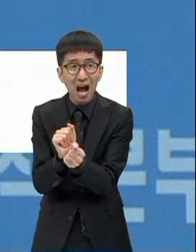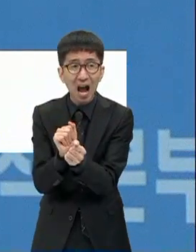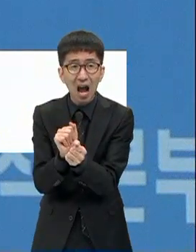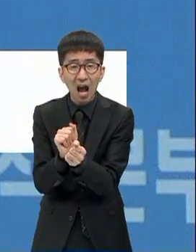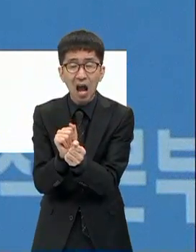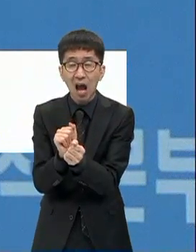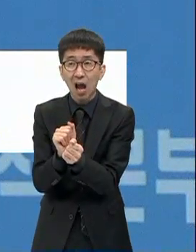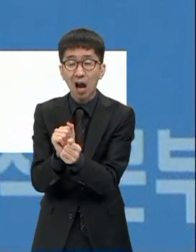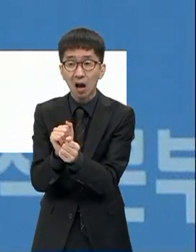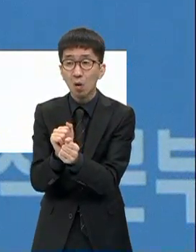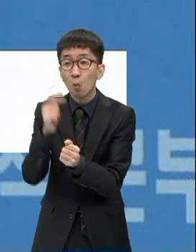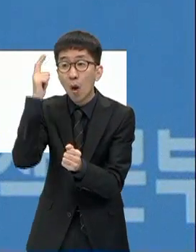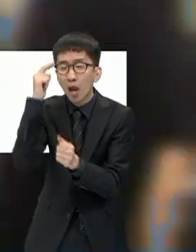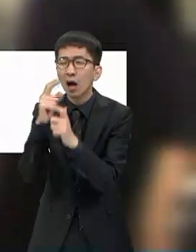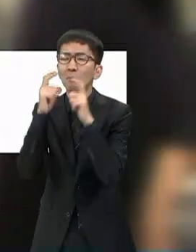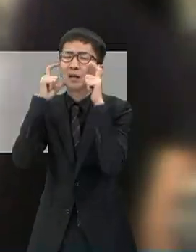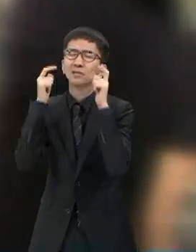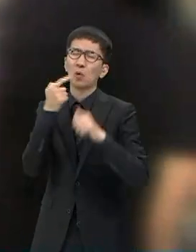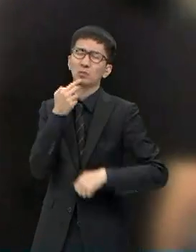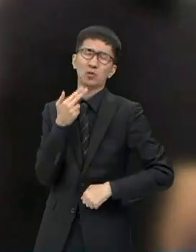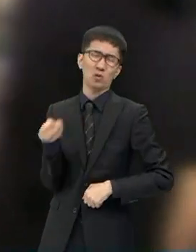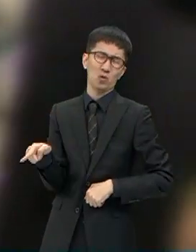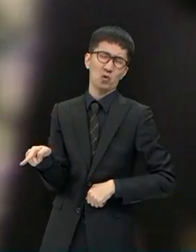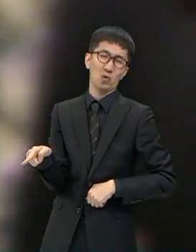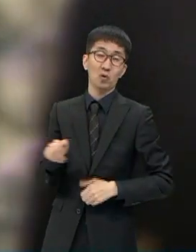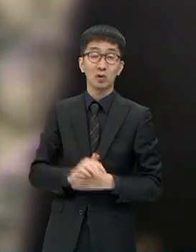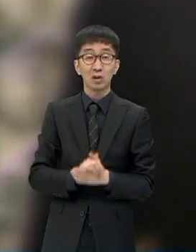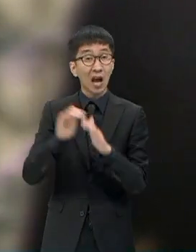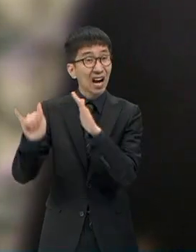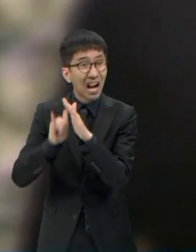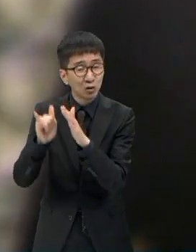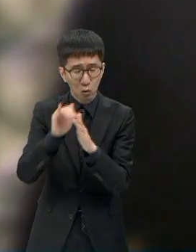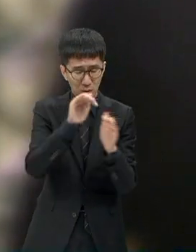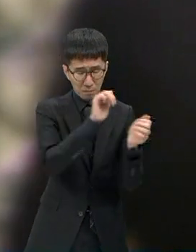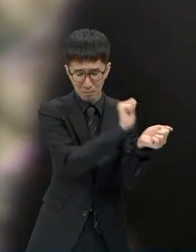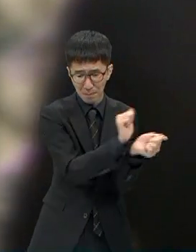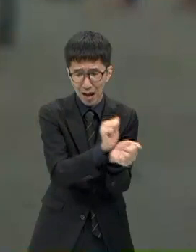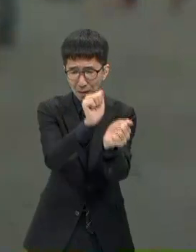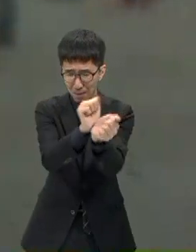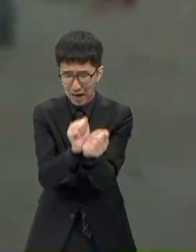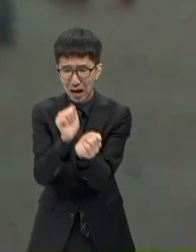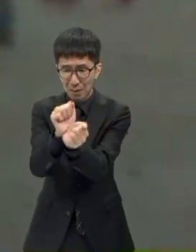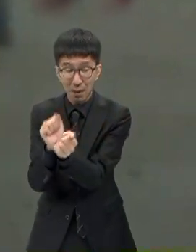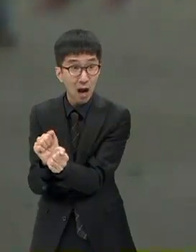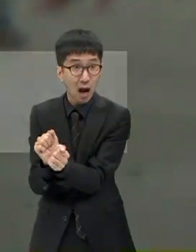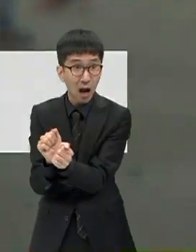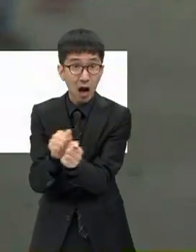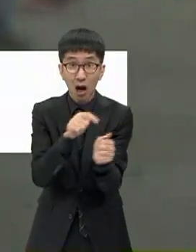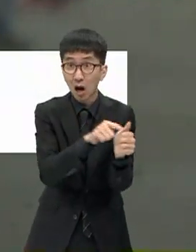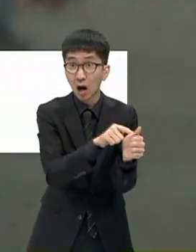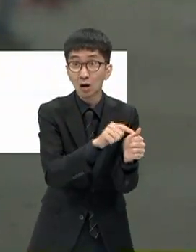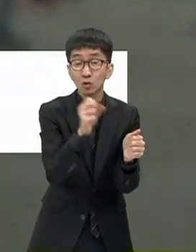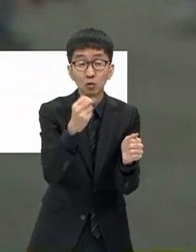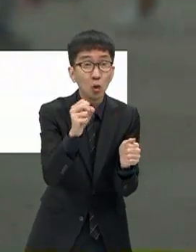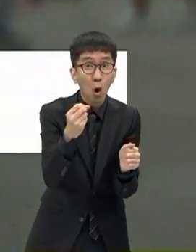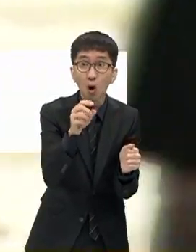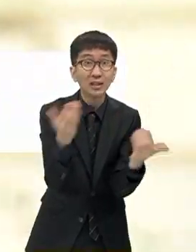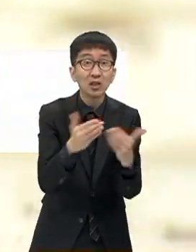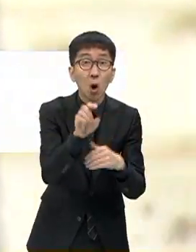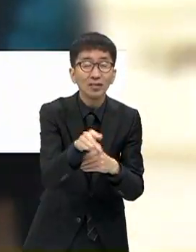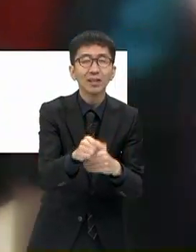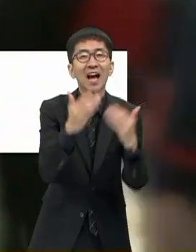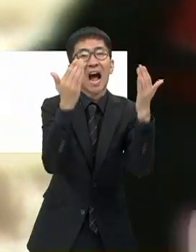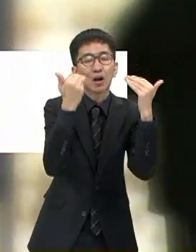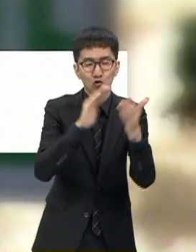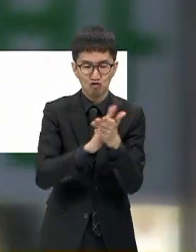착용하지 않은 것으로 제가 알고 있고 문제는 일가족 감염 확진 자들이 학교와 유치원 공공기관 등에 근무하면서